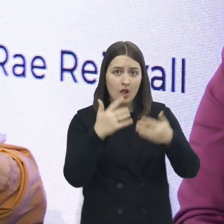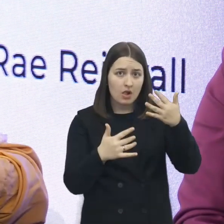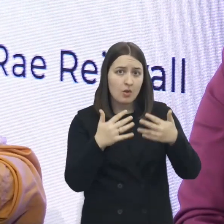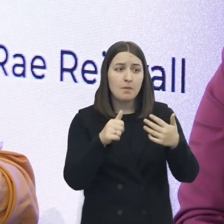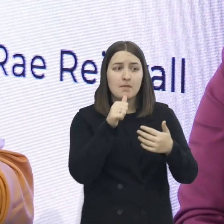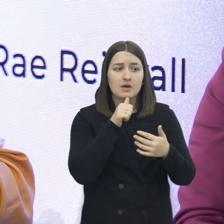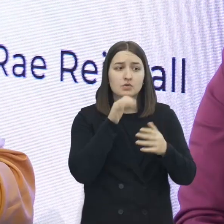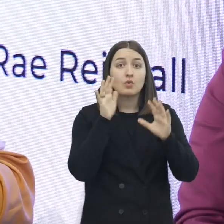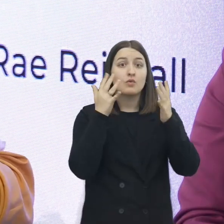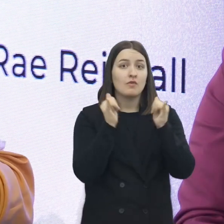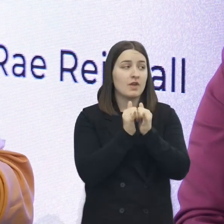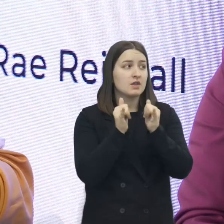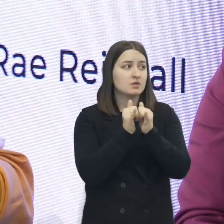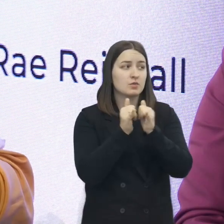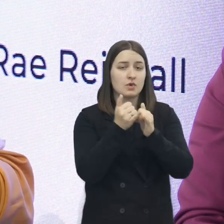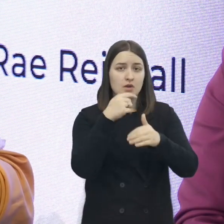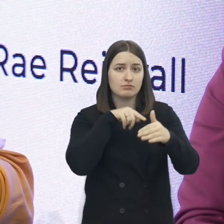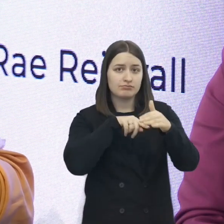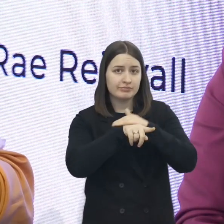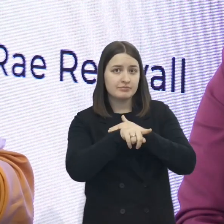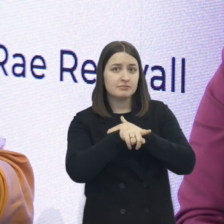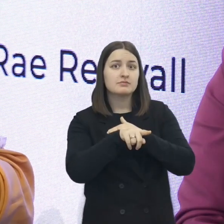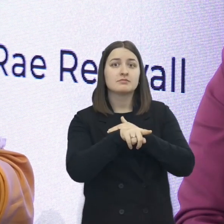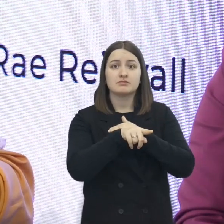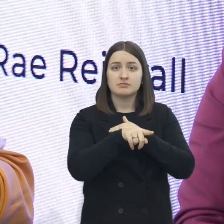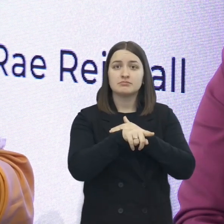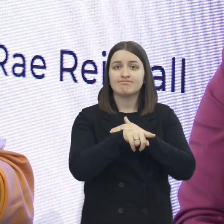kokį Facebooką žiūrint, atrodo tikrai prioritetizuoja